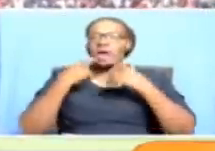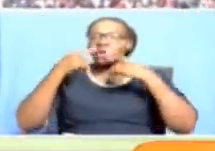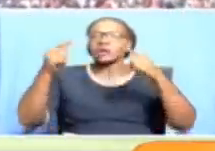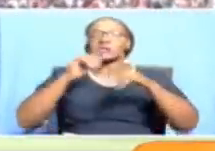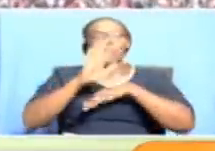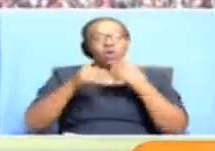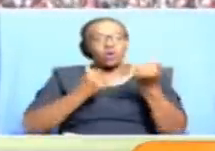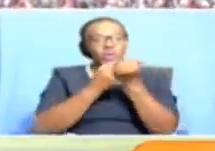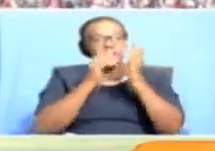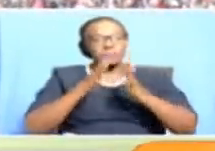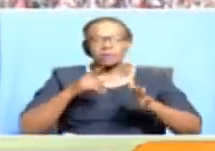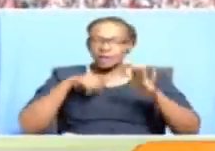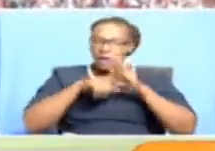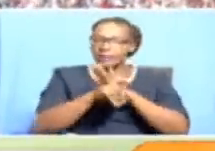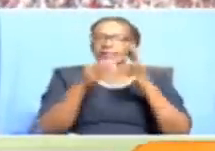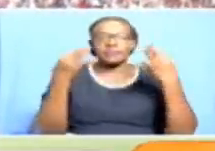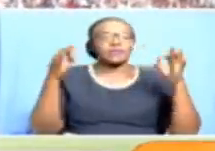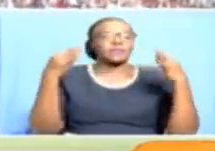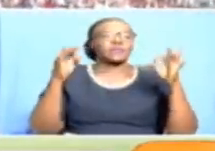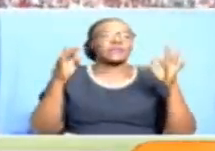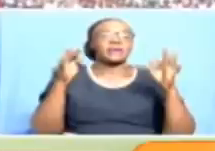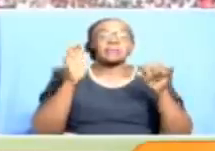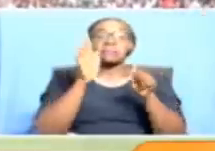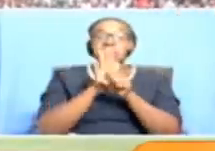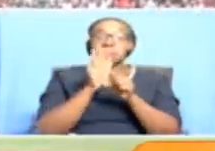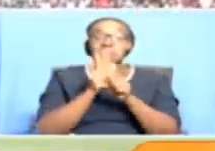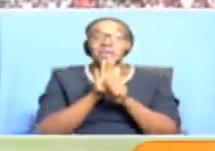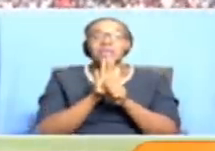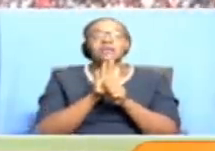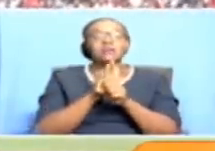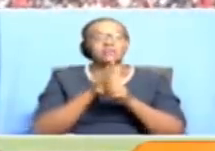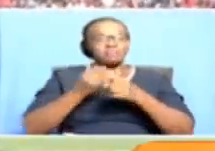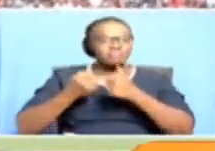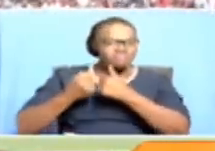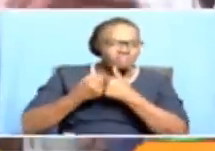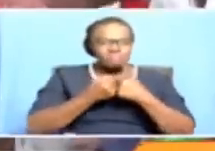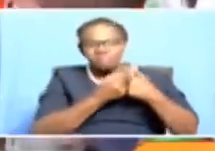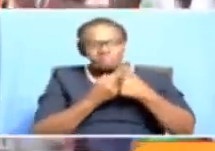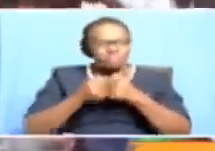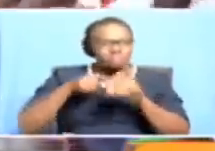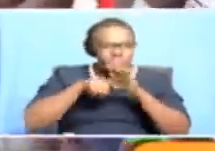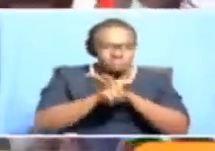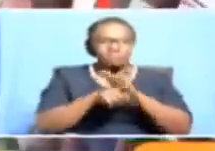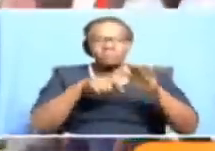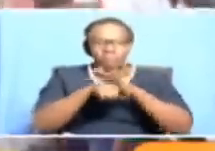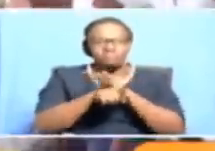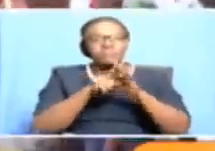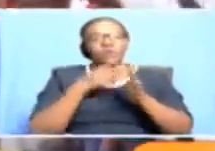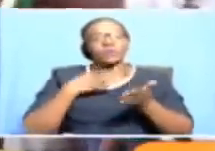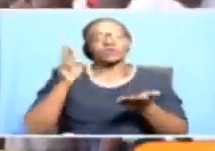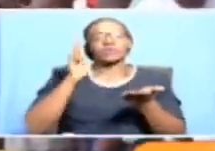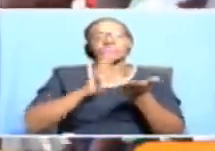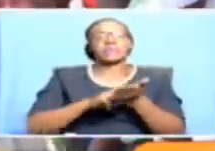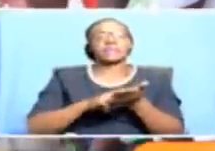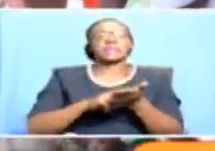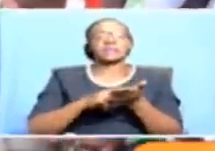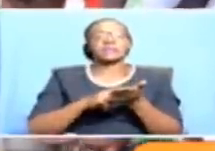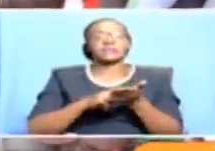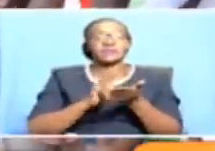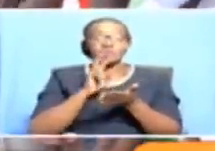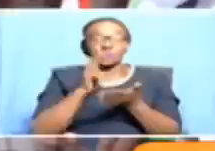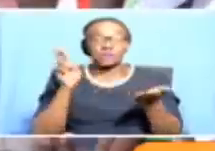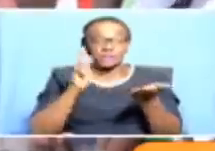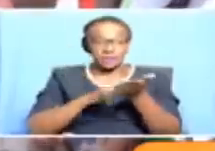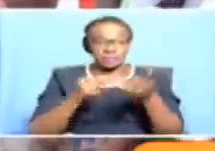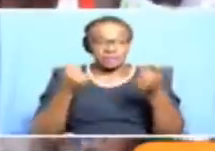mashabiki wangeingia uwanjani bure. Wengi wakikwea ukuta ili kuingia uwanjani kuitazama mechi hiyo ya marudio dhidi ya wenyeji ya Harambee Stars na